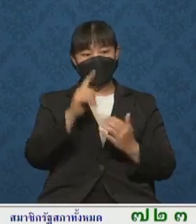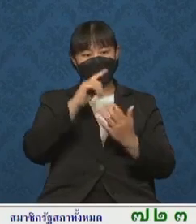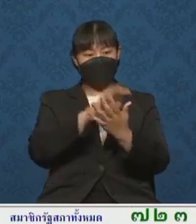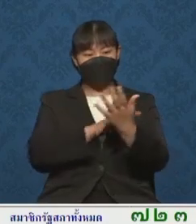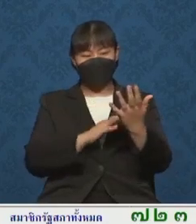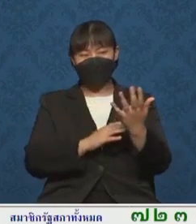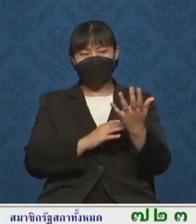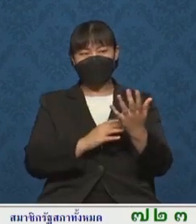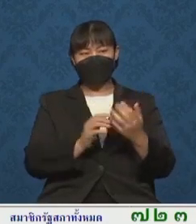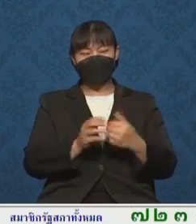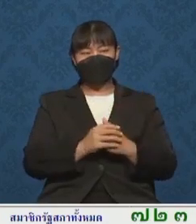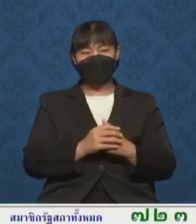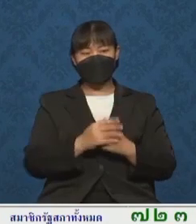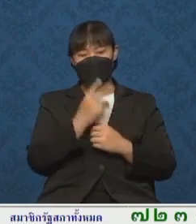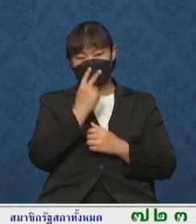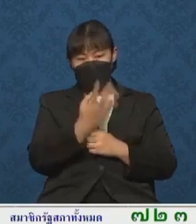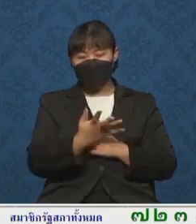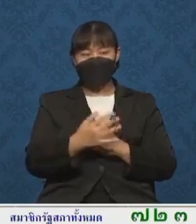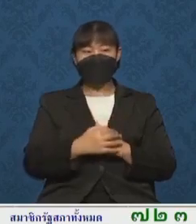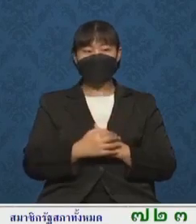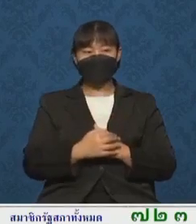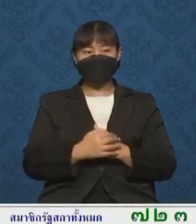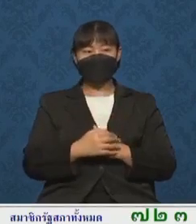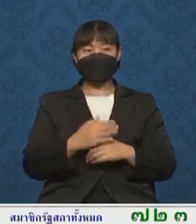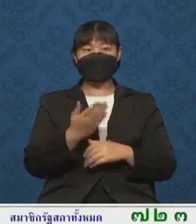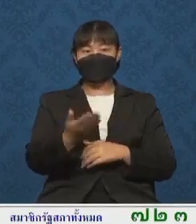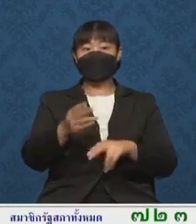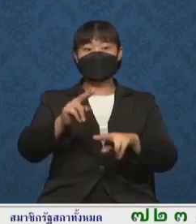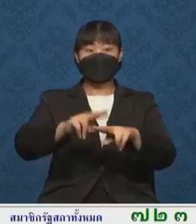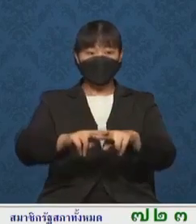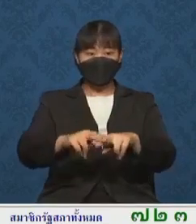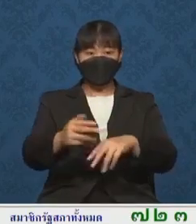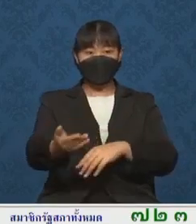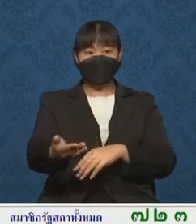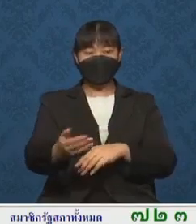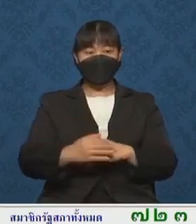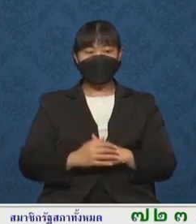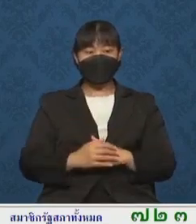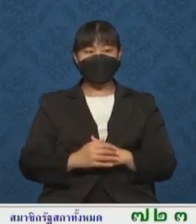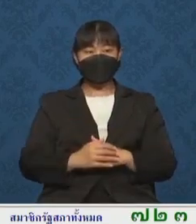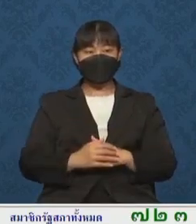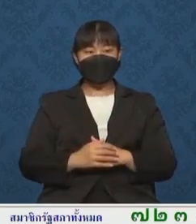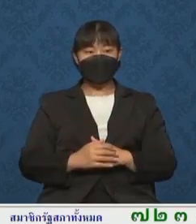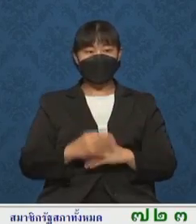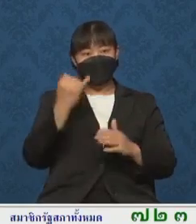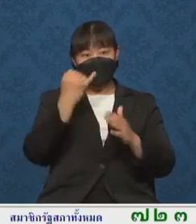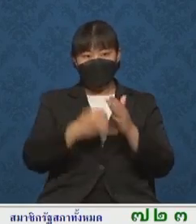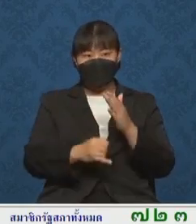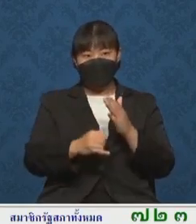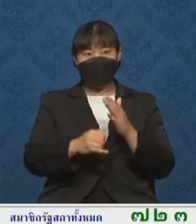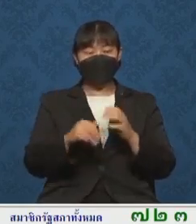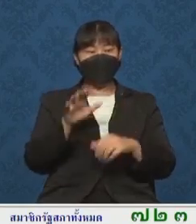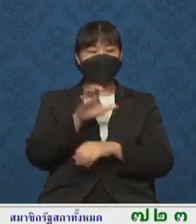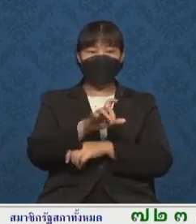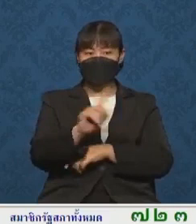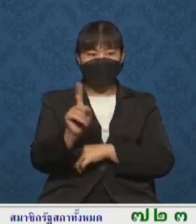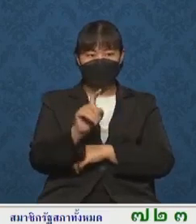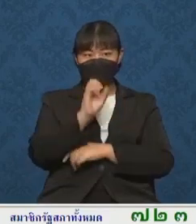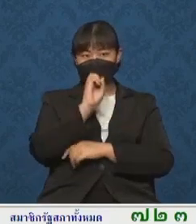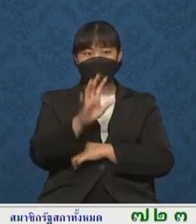ๆธรรมดานัดไม่ต้องไปถูกแล้วผมให้เขาหนักแล้วนะครับผิดข้อบังคับข้อไหนก็ไม่ยอมออกนะเป็นสวหรือเปล่า